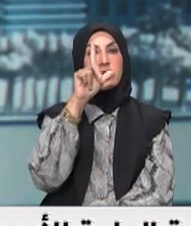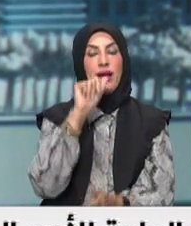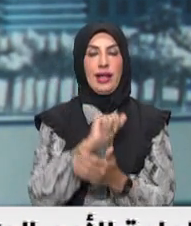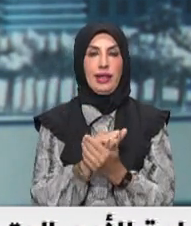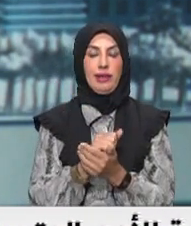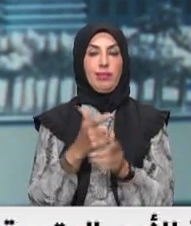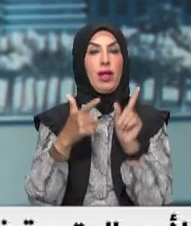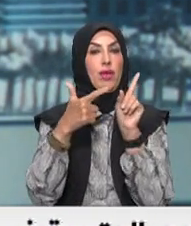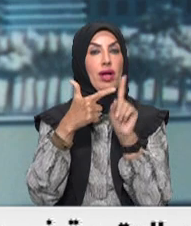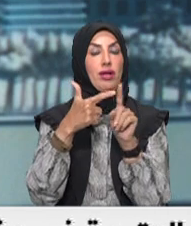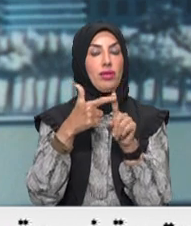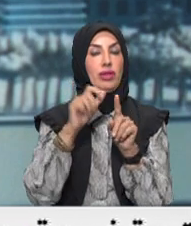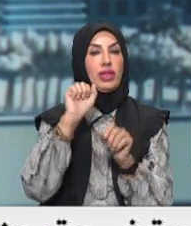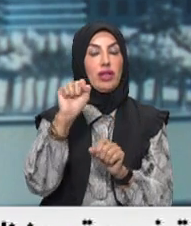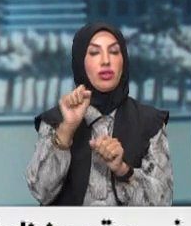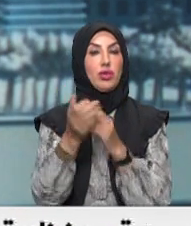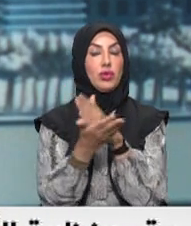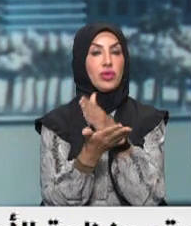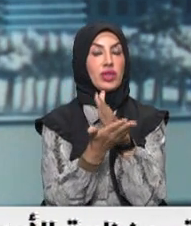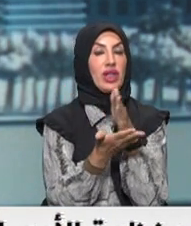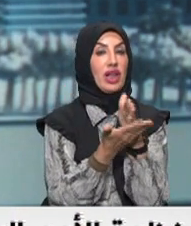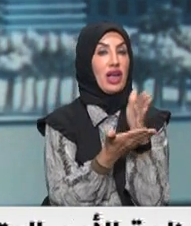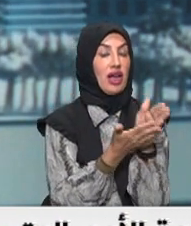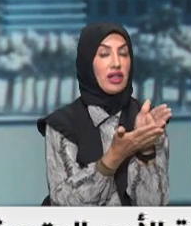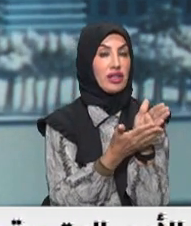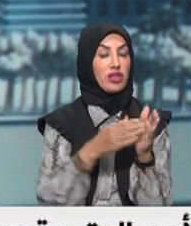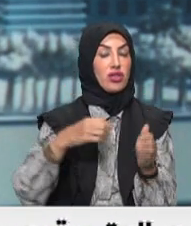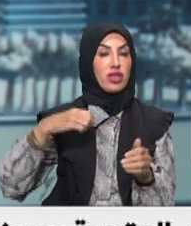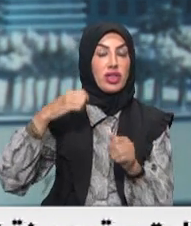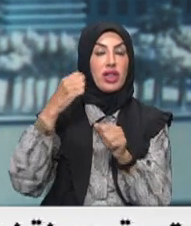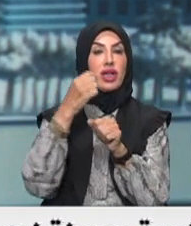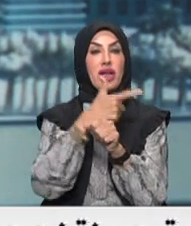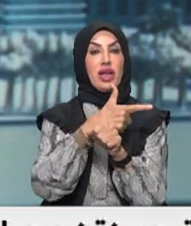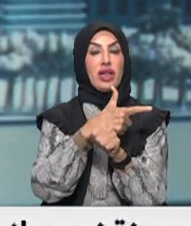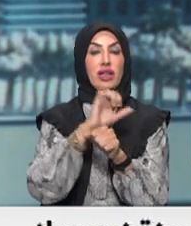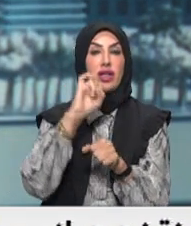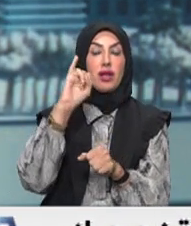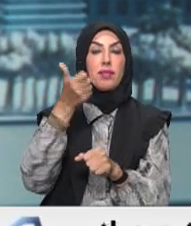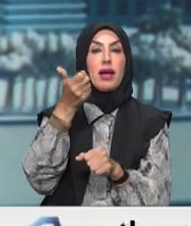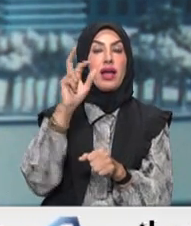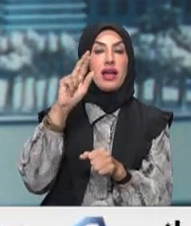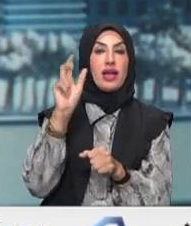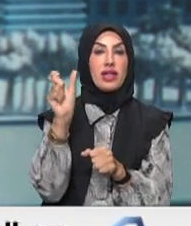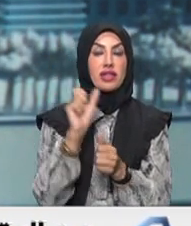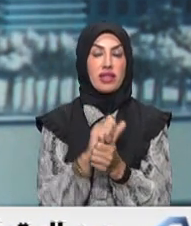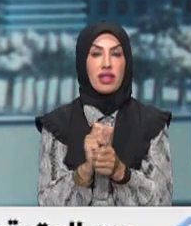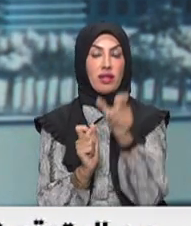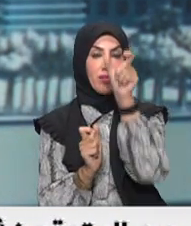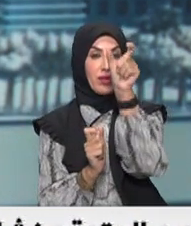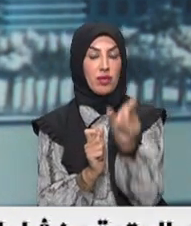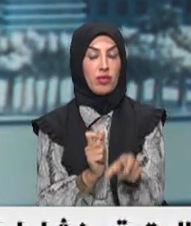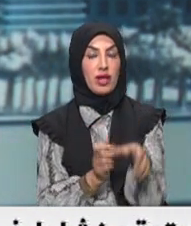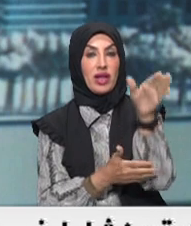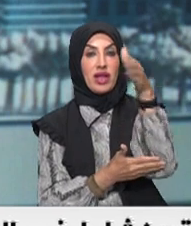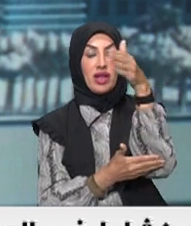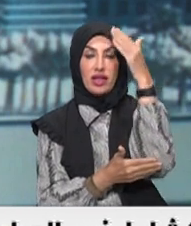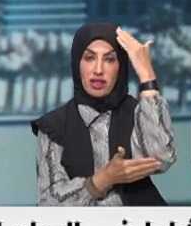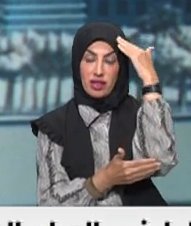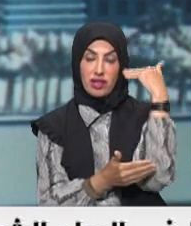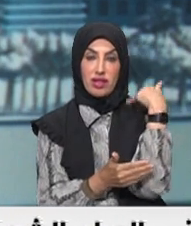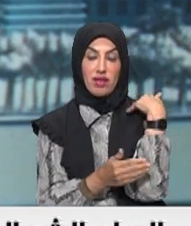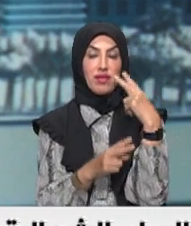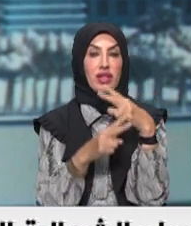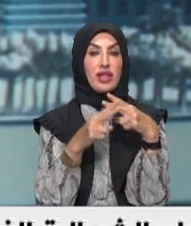ووكيل الشؤون الخارجيه بديوان سمو ولي العهد مازن عيسى العيسى وسفيره دوله الكويت لدى